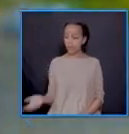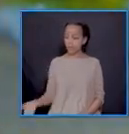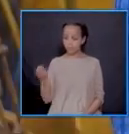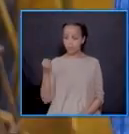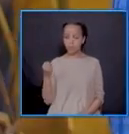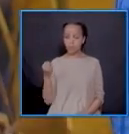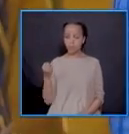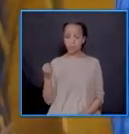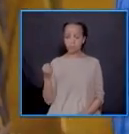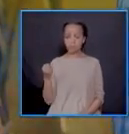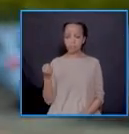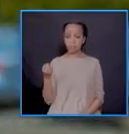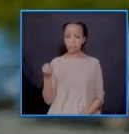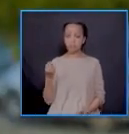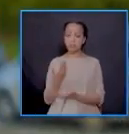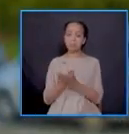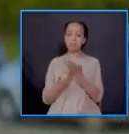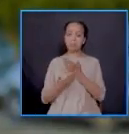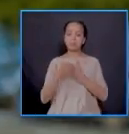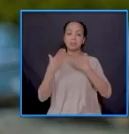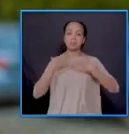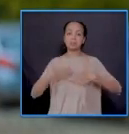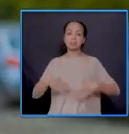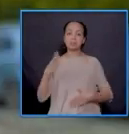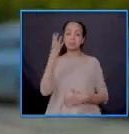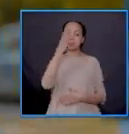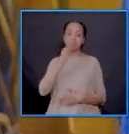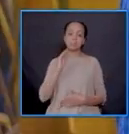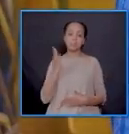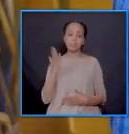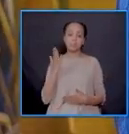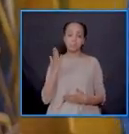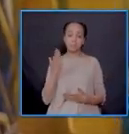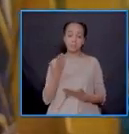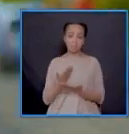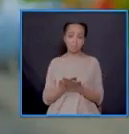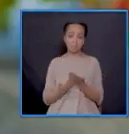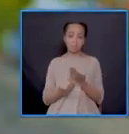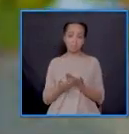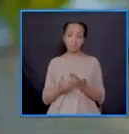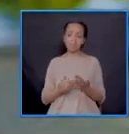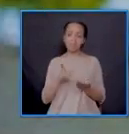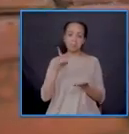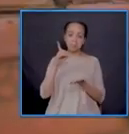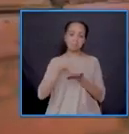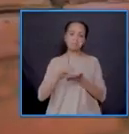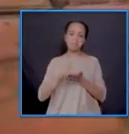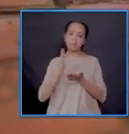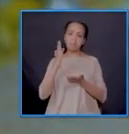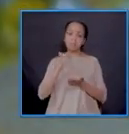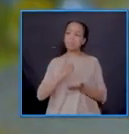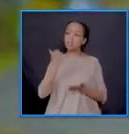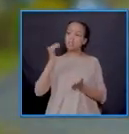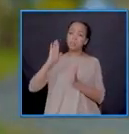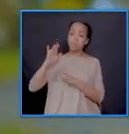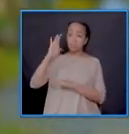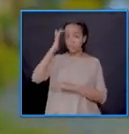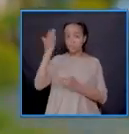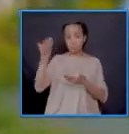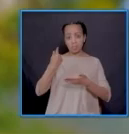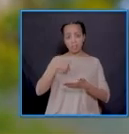አንሳው! ቢተቢ ተያለባበስ አይቁንጅና አይ ከተሜነት እንደው ሌላ ብታጣ እንደ